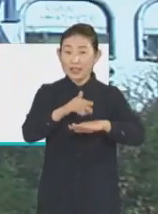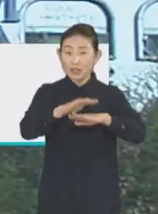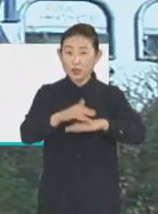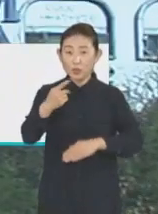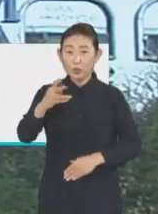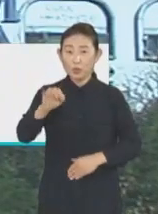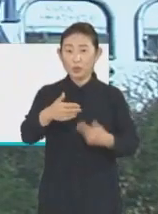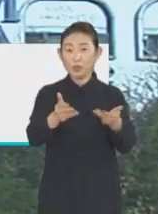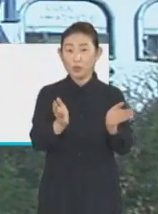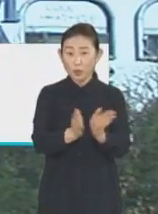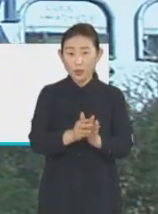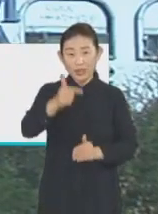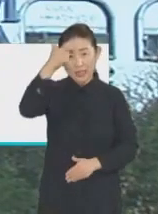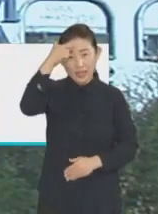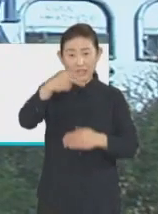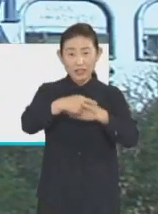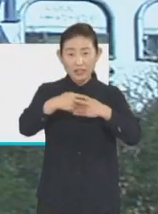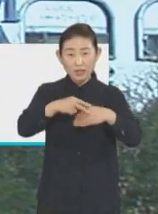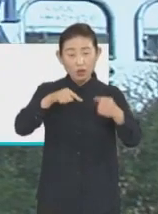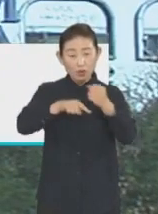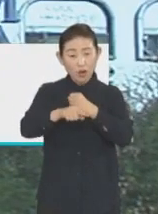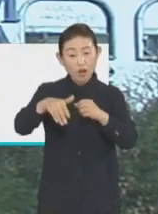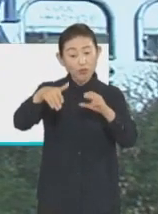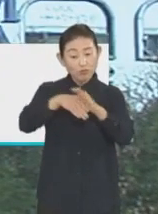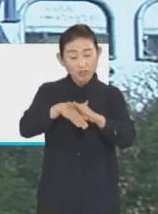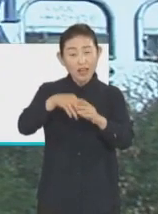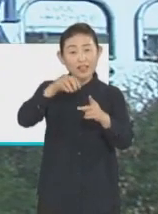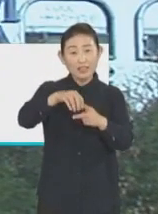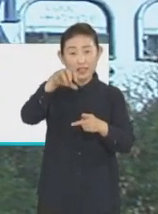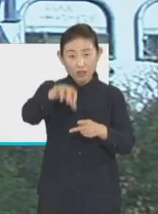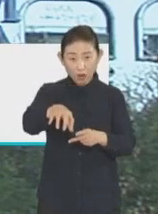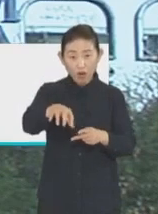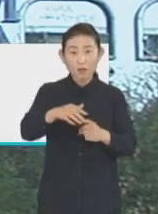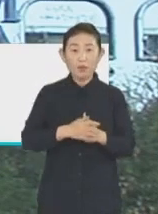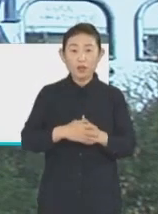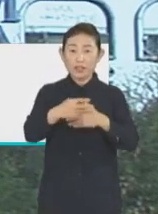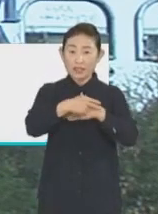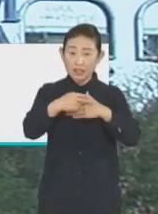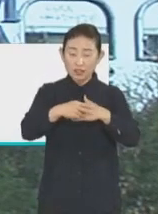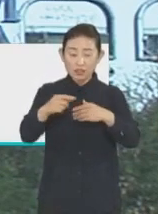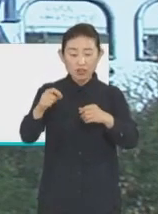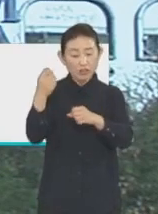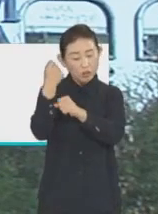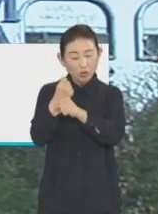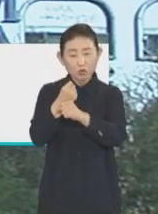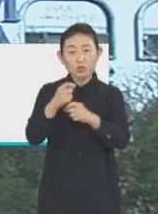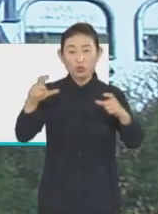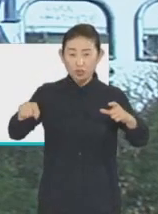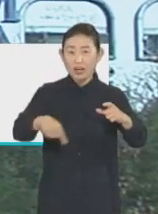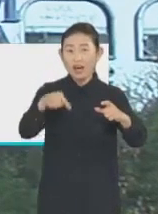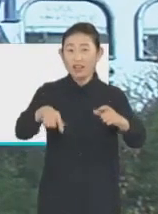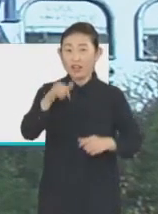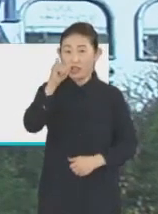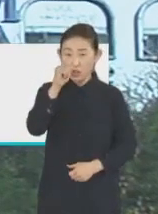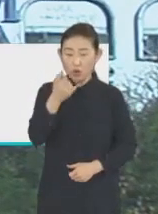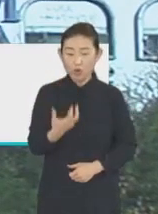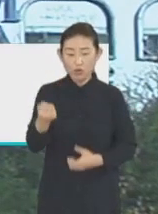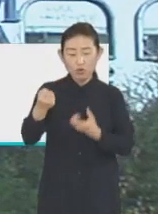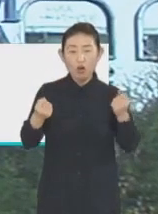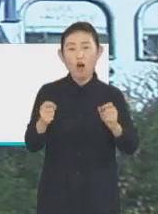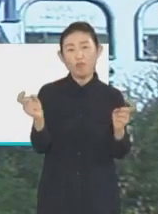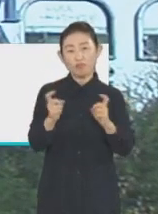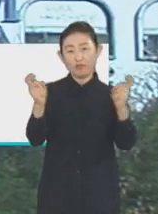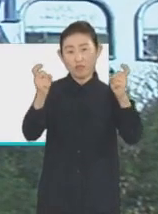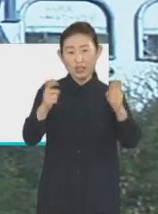대전 도룡동에 있는 옛 대덕과학문화센터는 대전 특구 중심에 위치한 상징적인 건물이었지만 소유권 분쟁으로